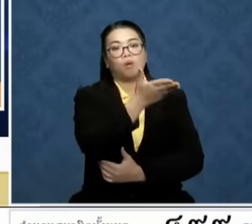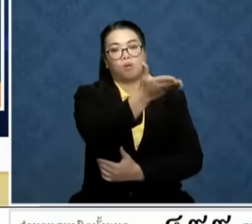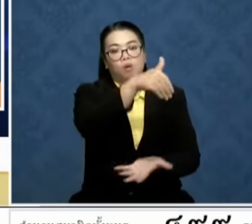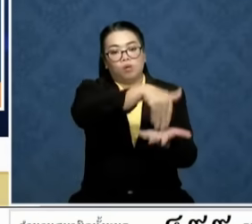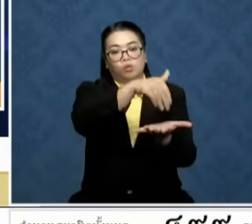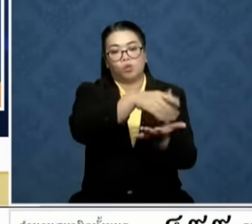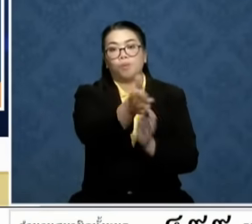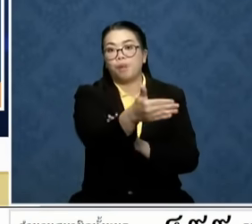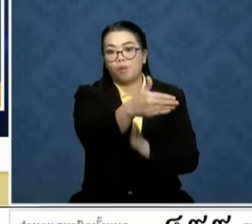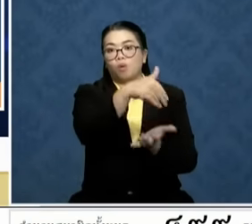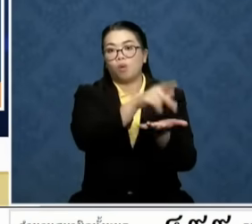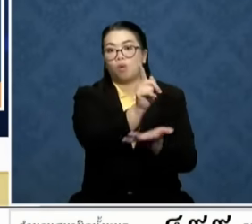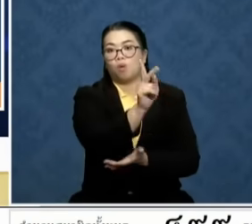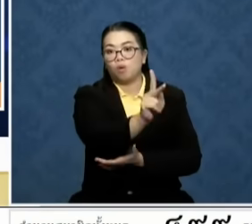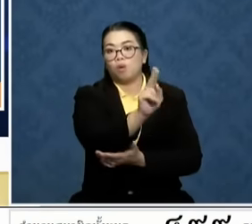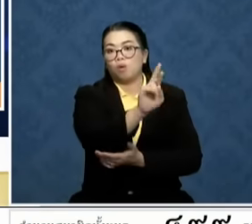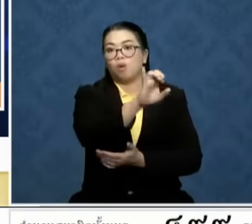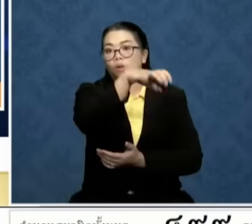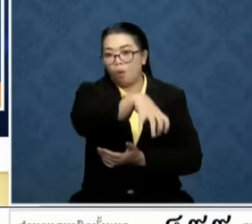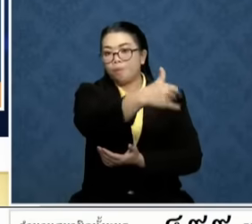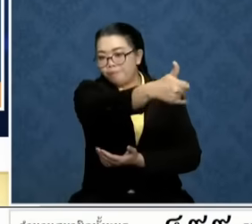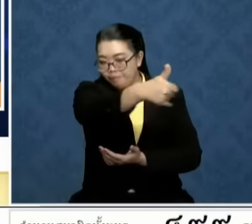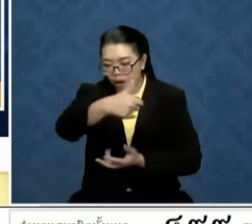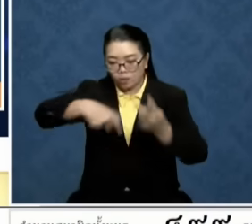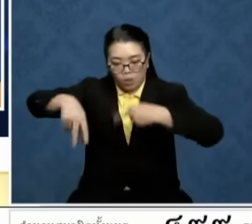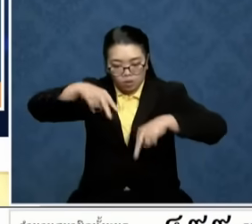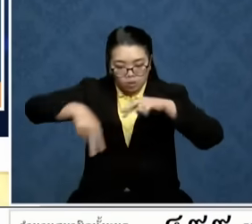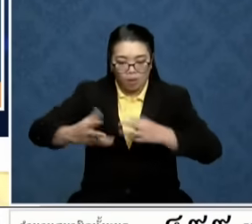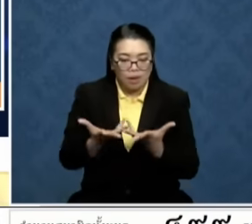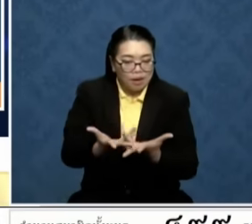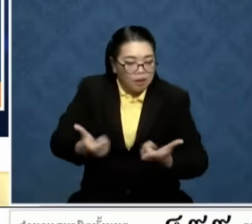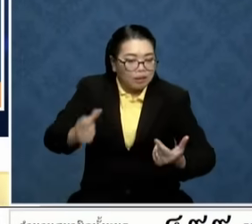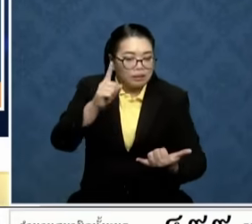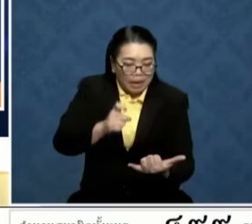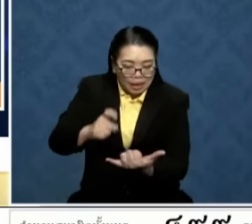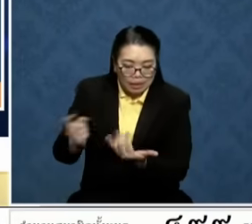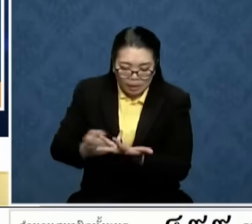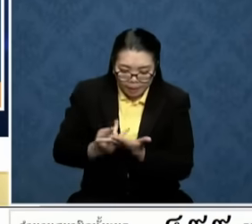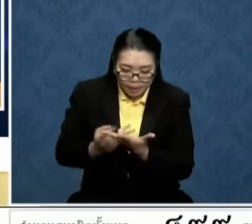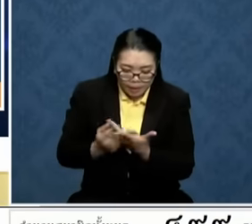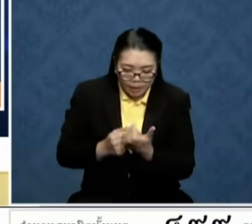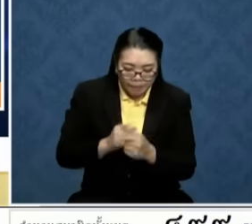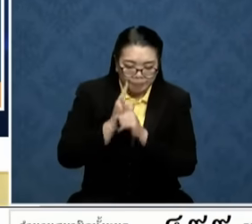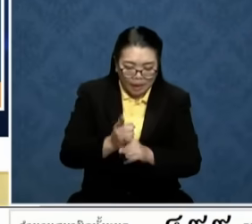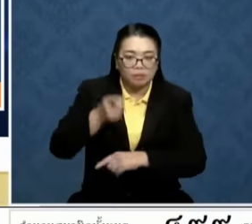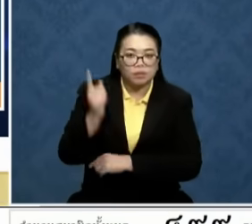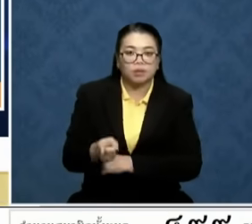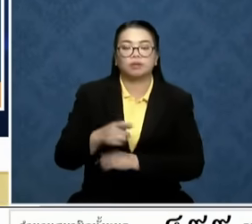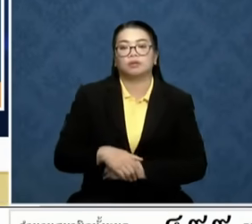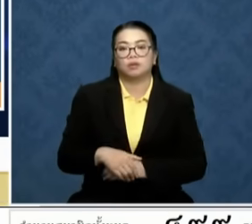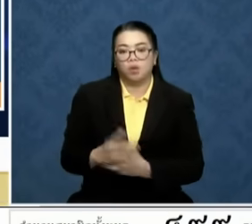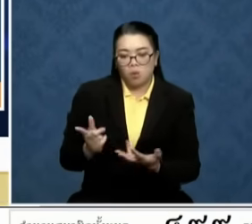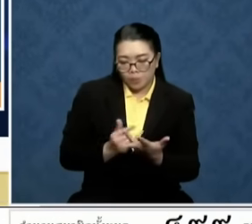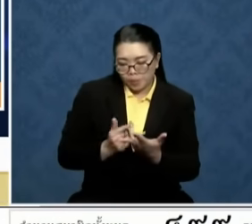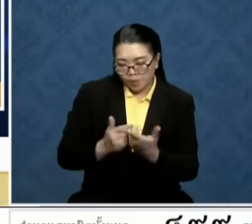การทำลายต่อไปด้วยปัญหาคือท่านประธานครับผมเนี่ยได้ตั้งคณะอนุกรรมาธิการขึ้นมาก็คือ